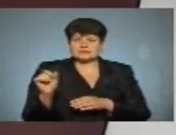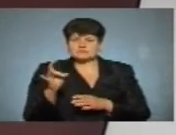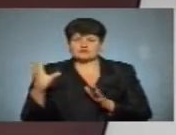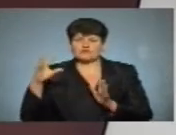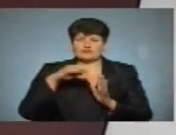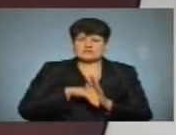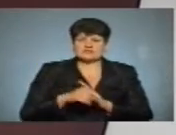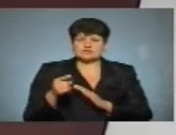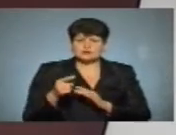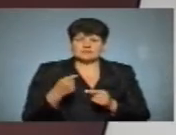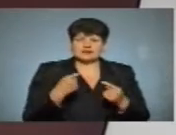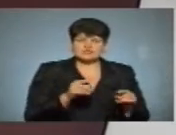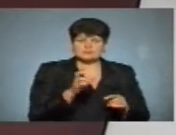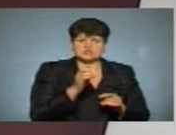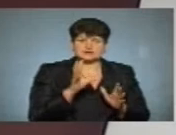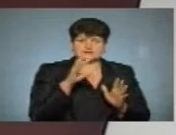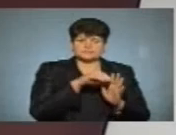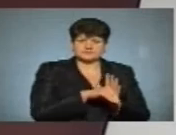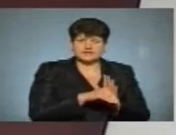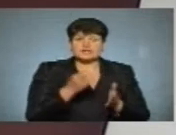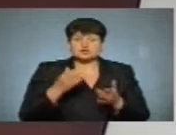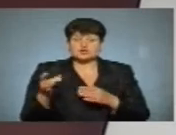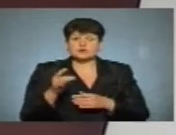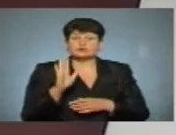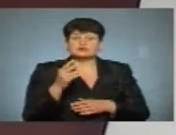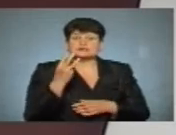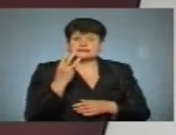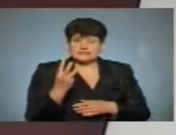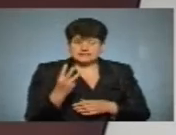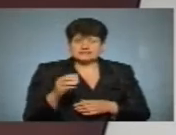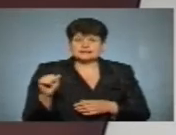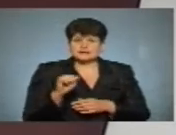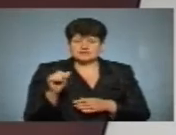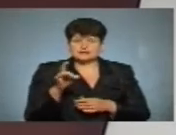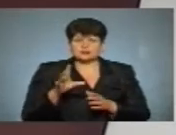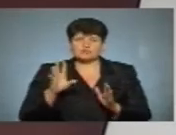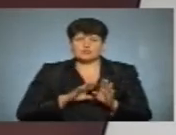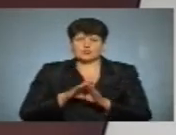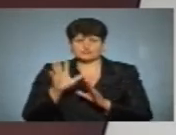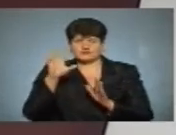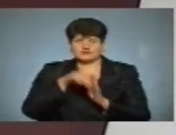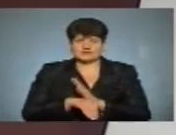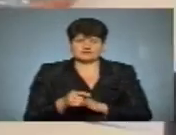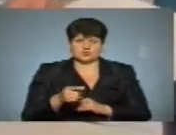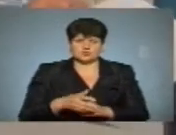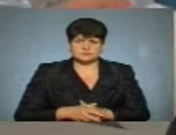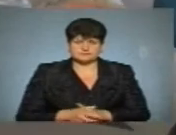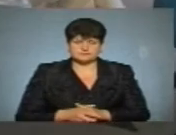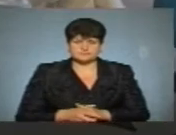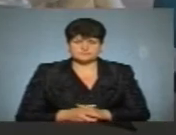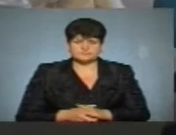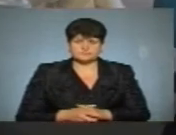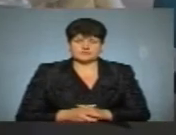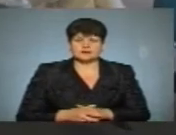до Тернопільського, а інша – до Бережанського. Якщо ж районів буде 3, Теребовлянський увійде до складу Тернопільського. Колишня